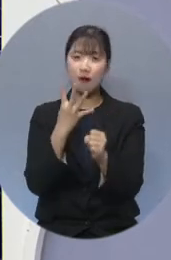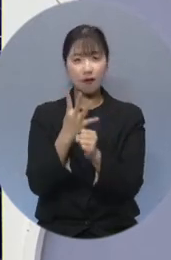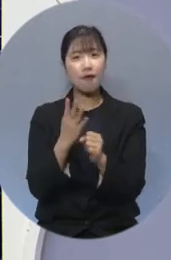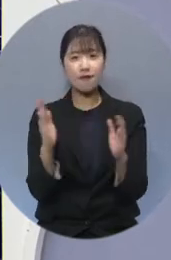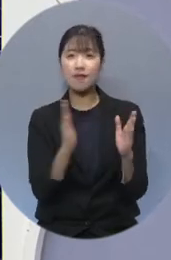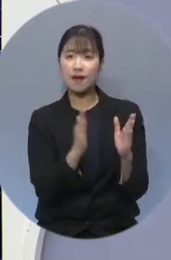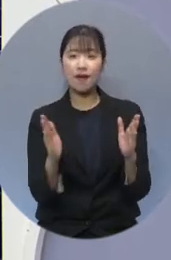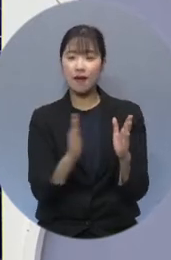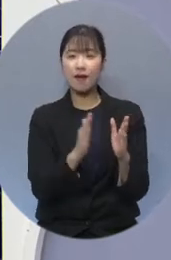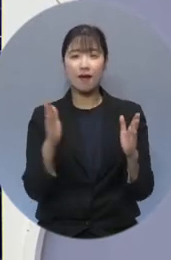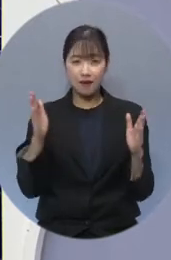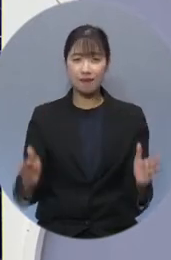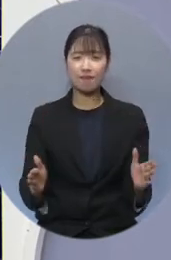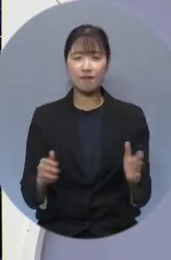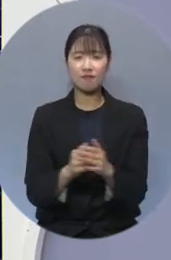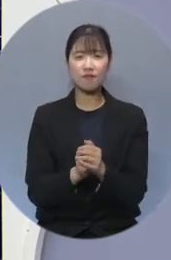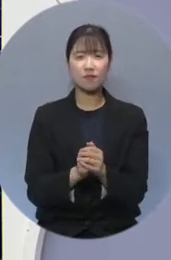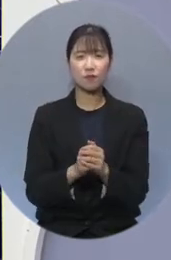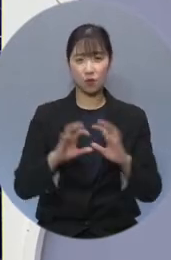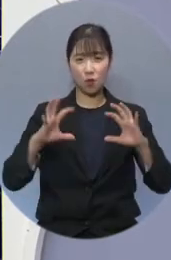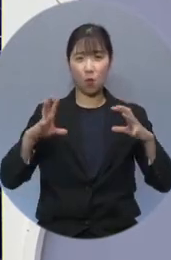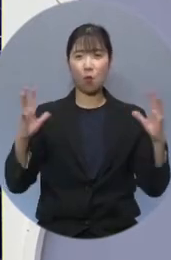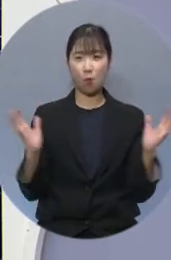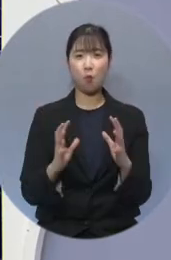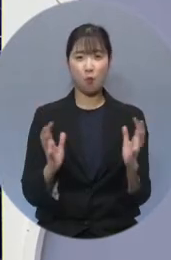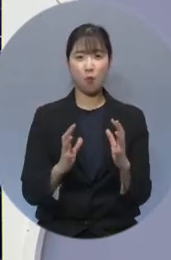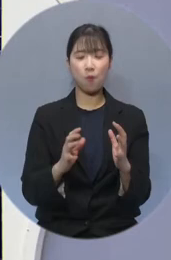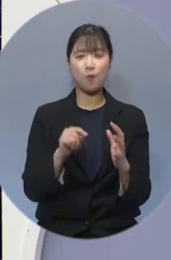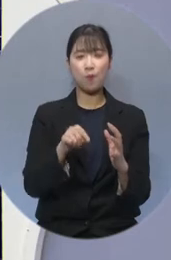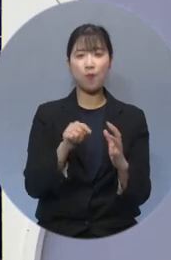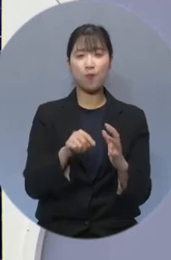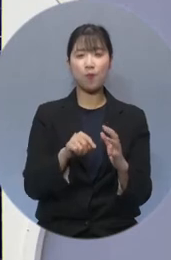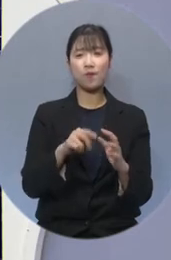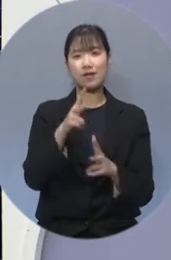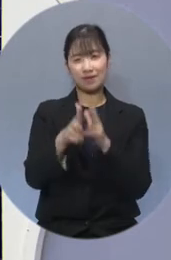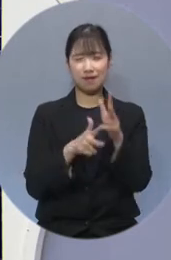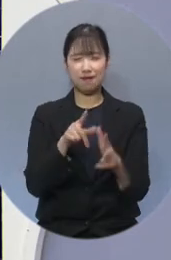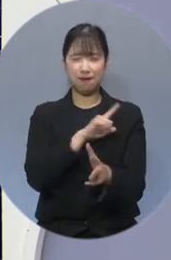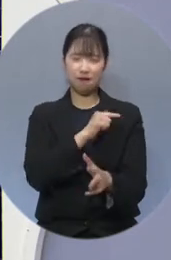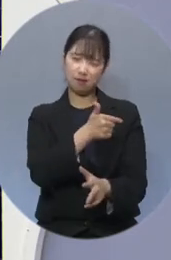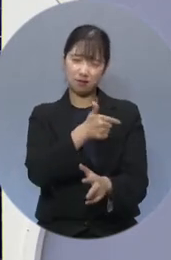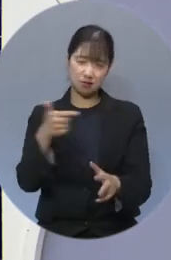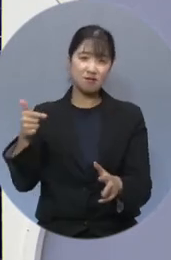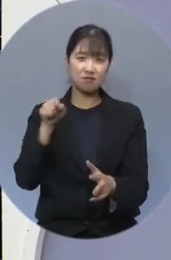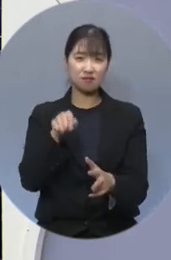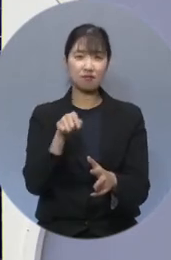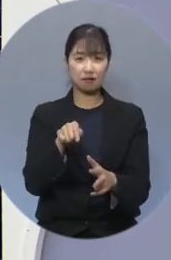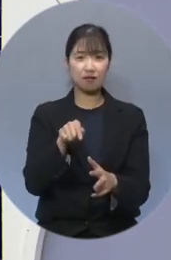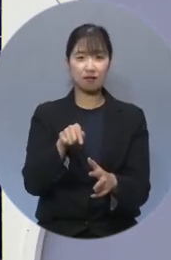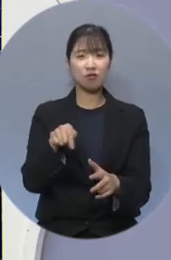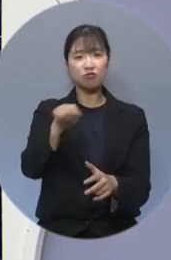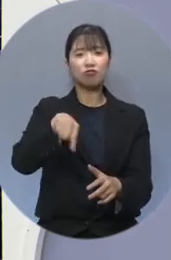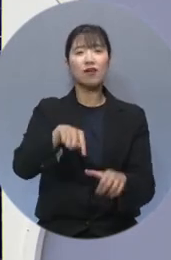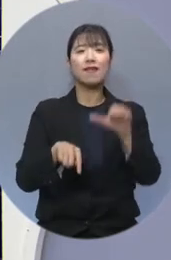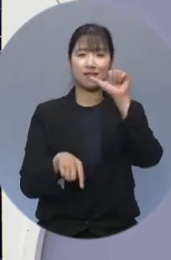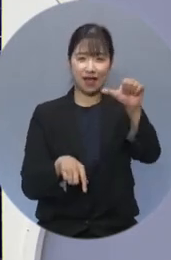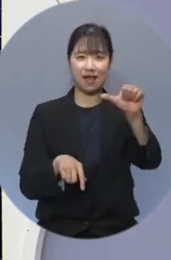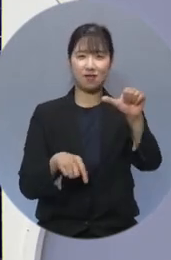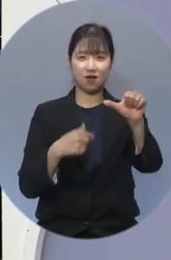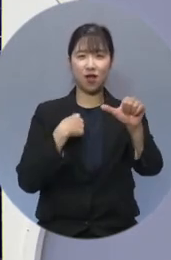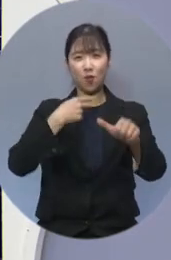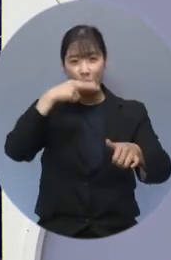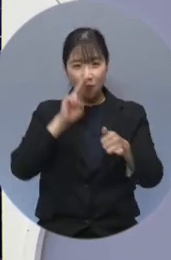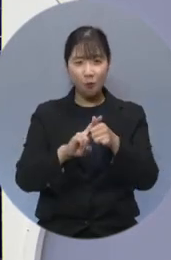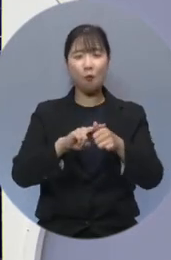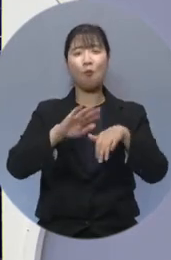3, 4년 동안에 국가가 공모 사업을 정부 가장 큰 프로젝트를 공모를 했는데 저희들이 그중에 5개를 다 도전을